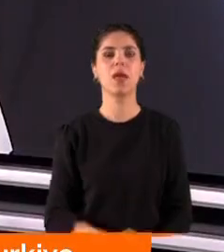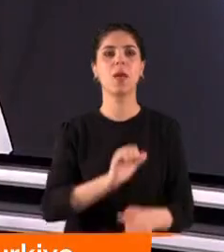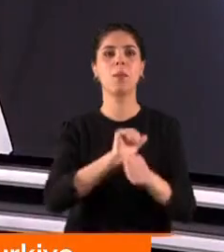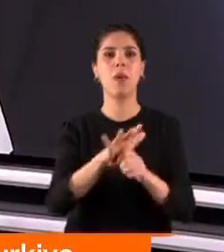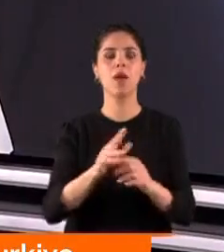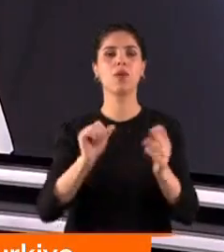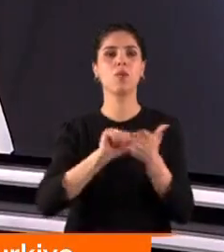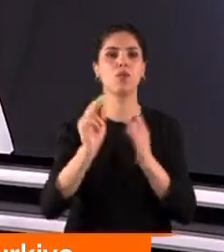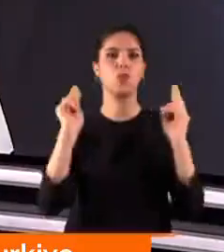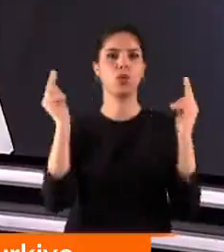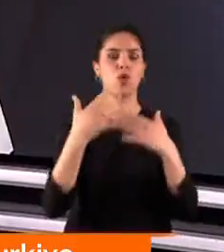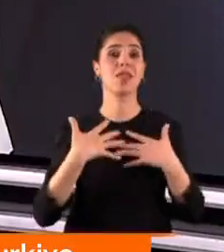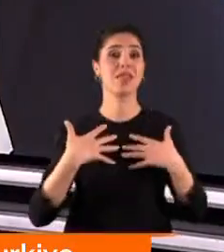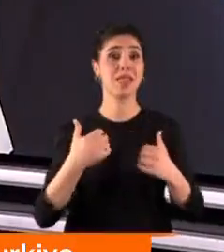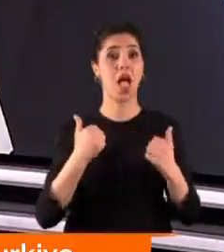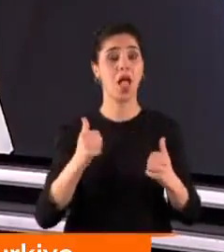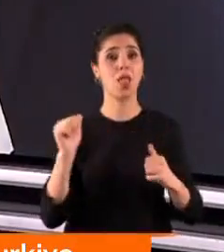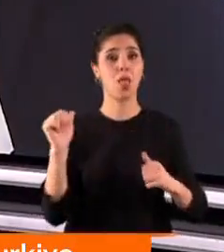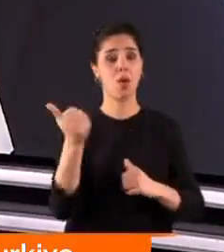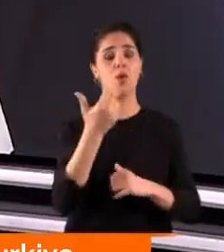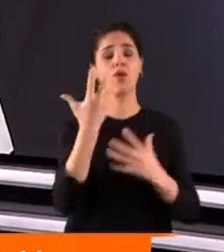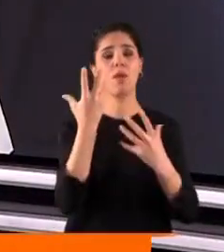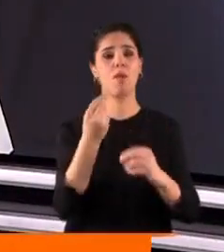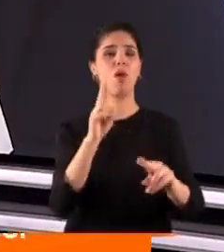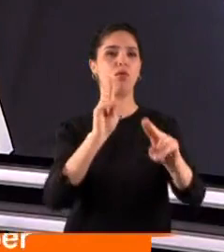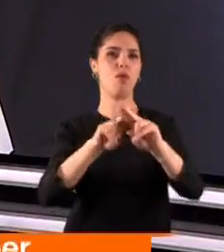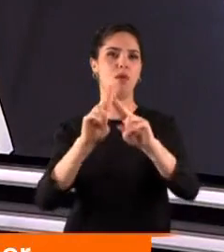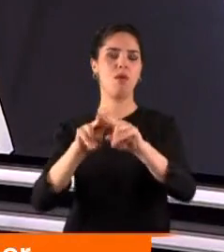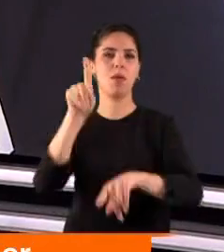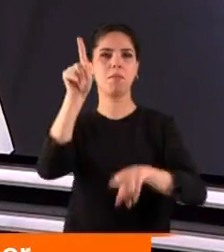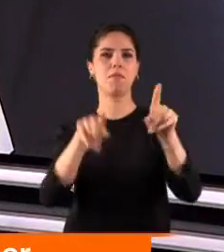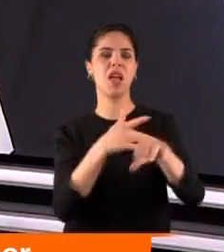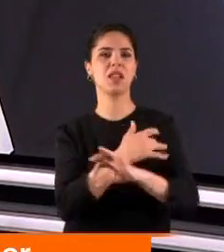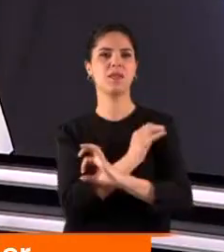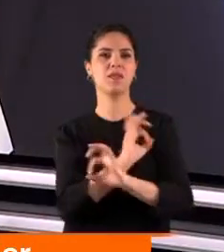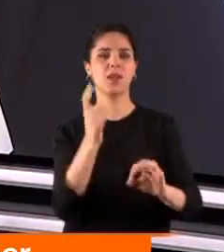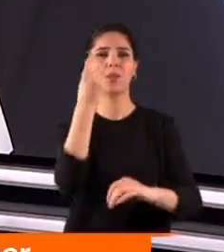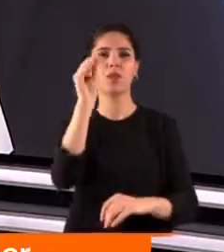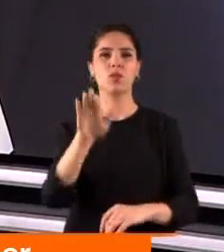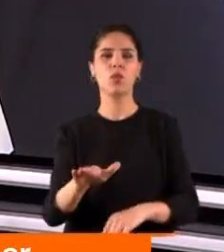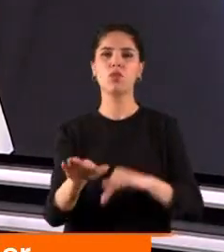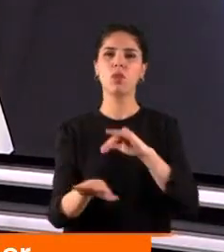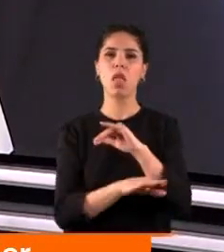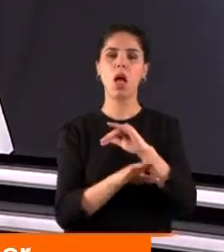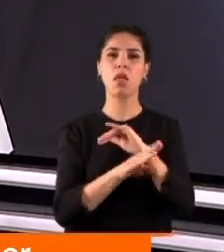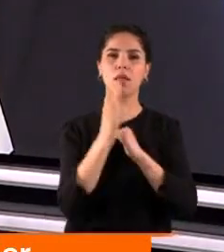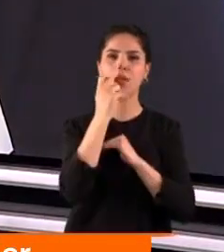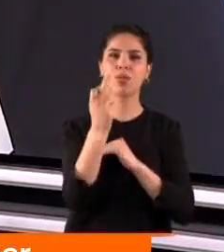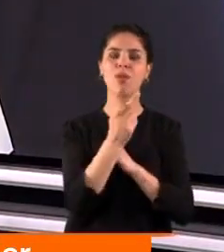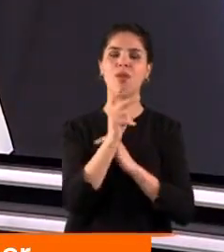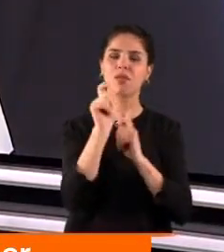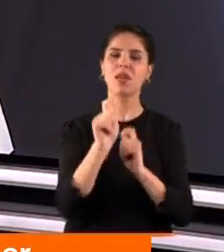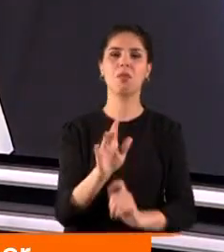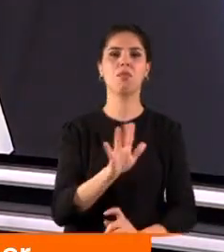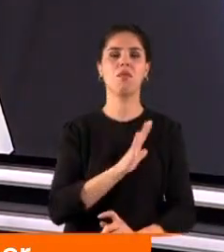Pandemi tüm dünyaya sağlığın her şeyden önemli olduğunu öğretti ama bazı vicdansızlar bir çocuğun hayatını bile dolandırıcılığa